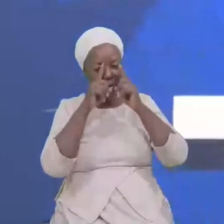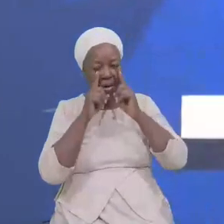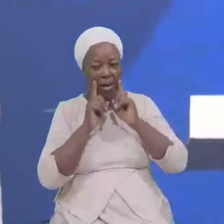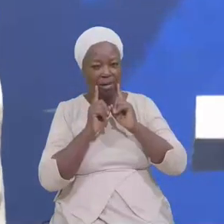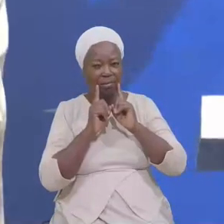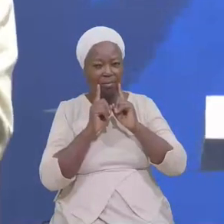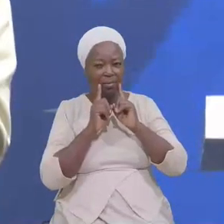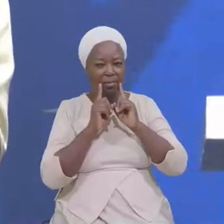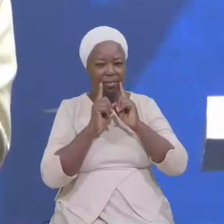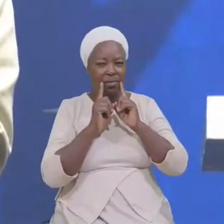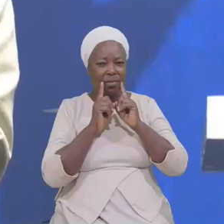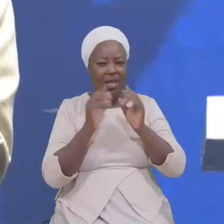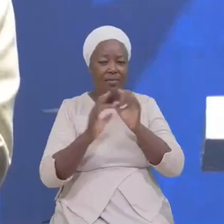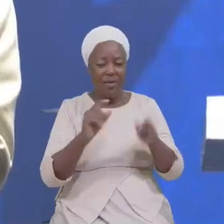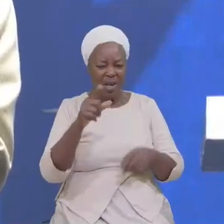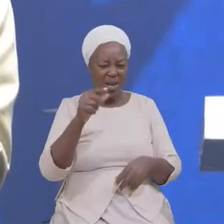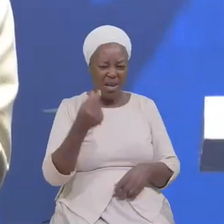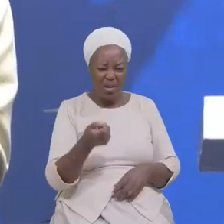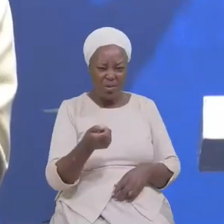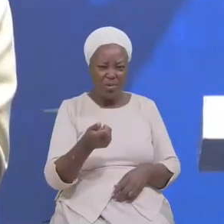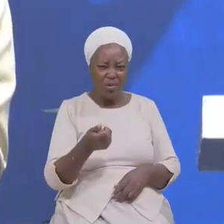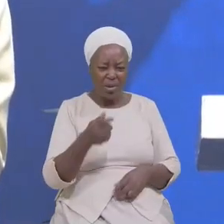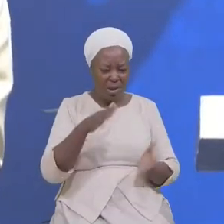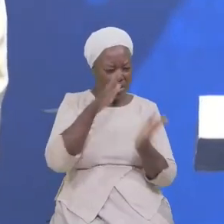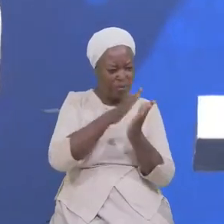Si un petit enfant te frappe, tu ne pleures pas.